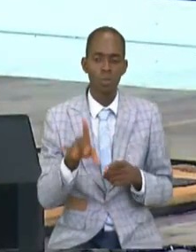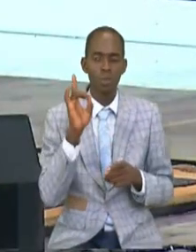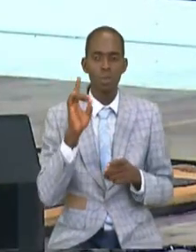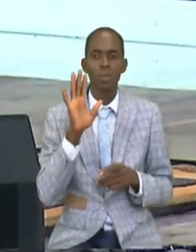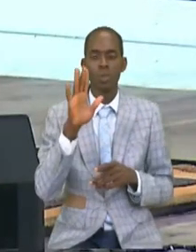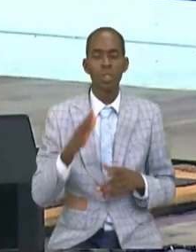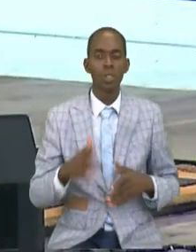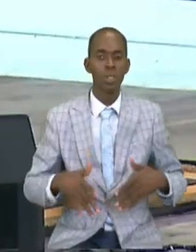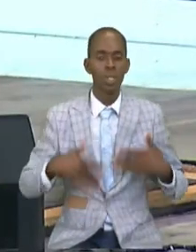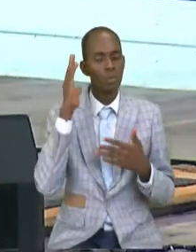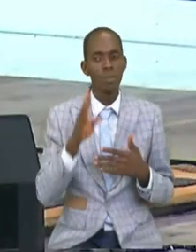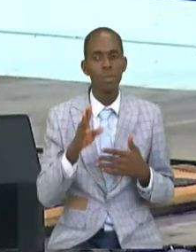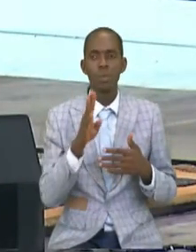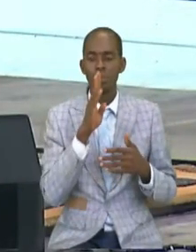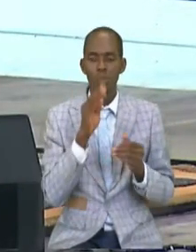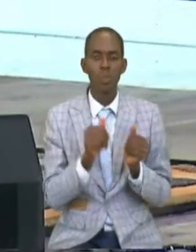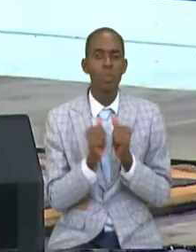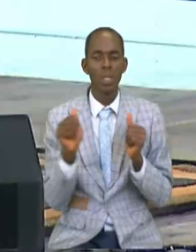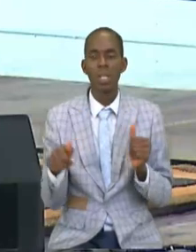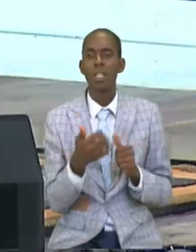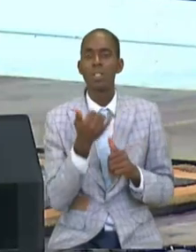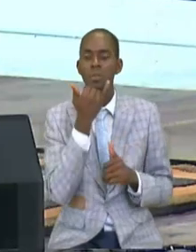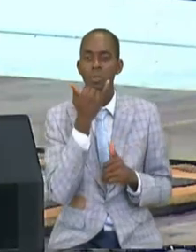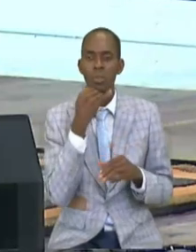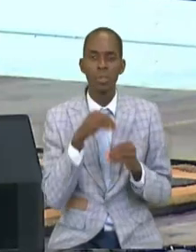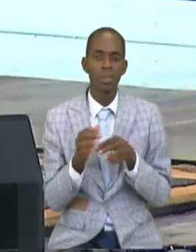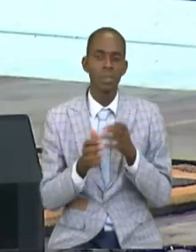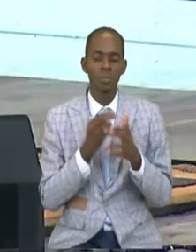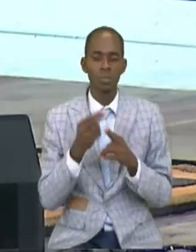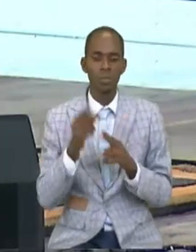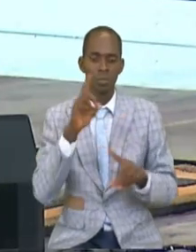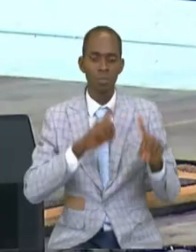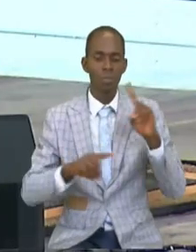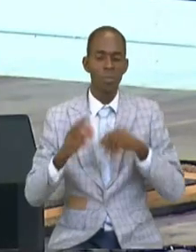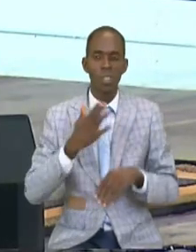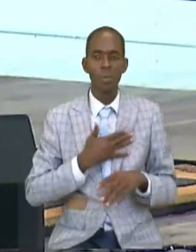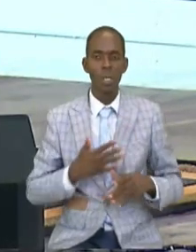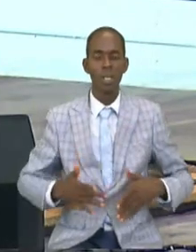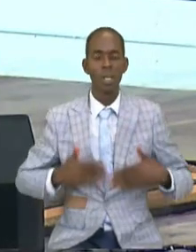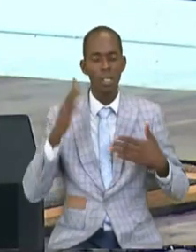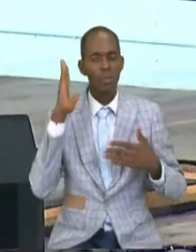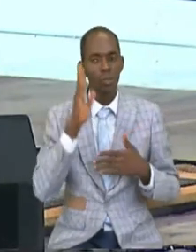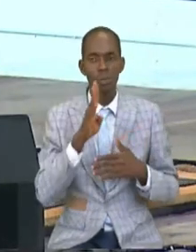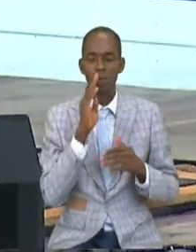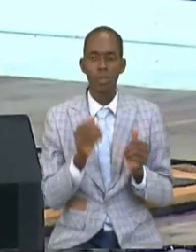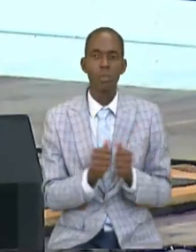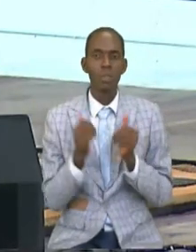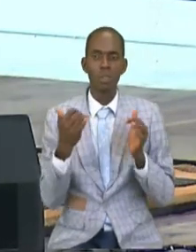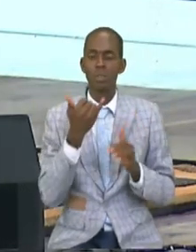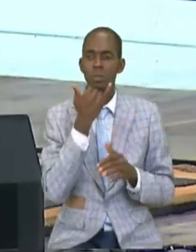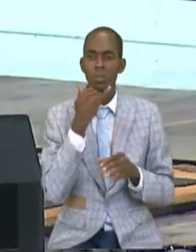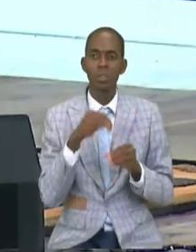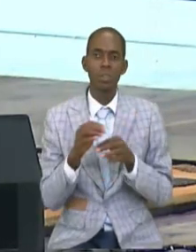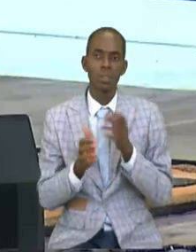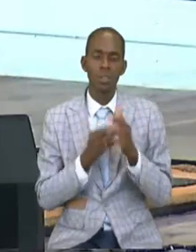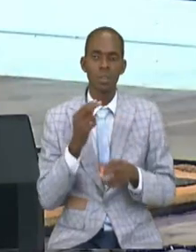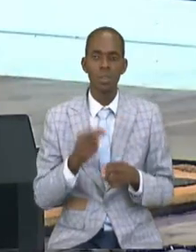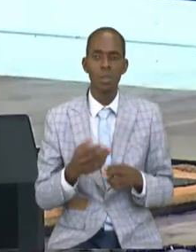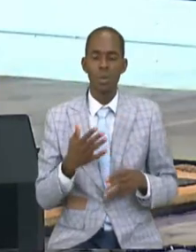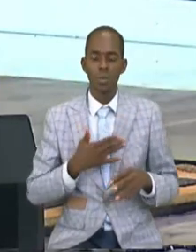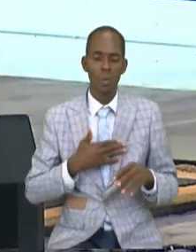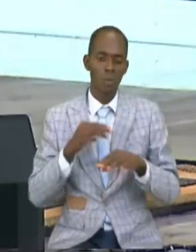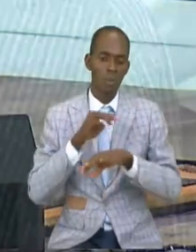reprocher. Votre vie sera irréprochable. Ma vie sera irréprochable. Mon ministère